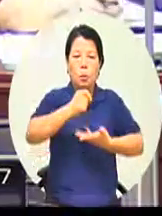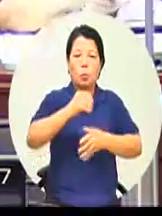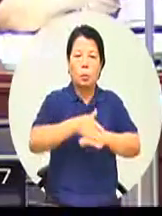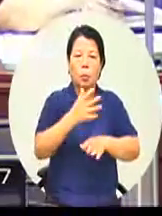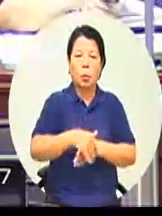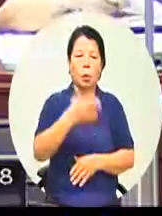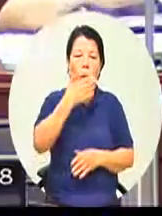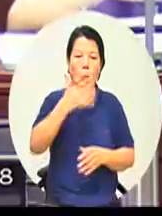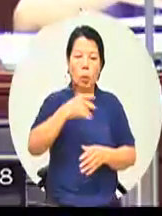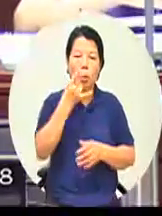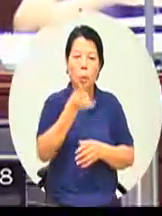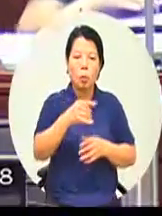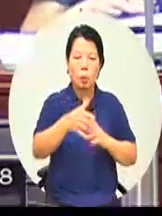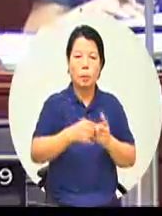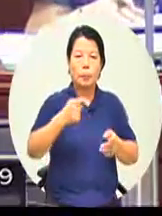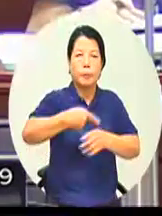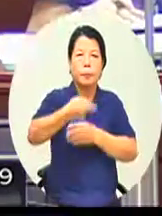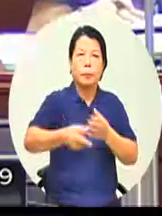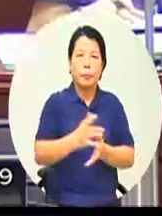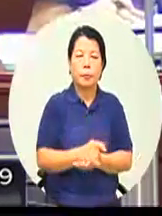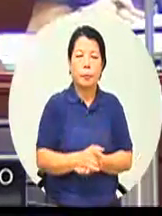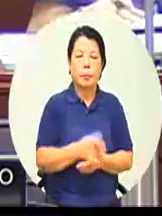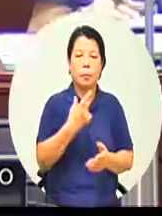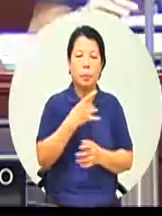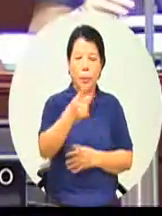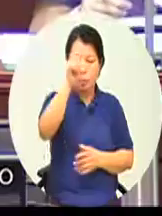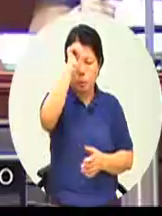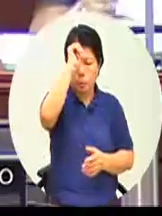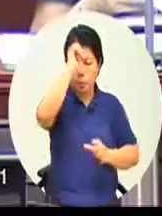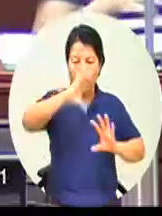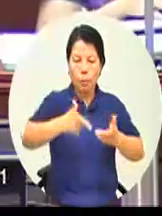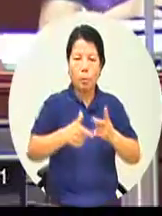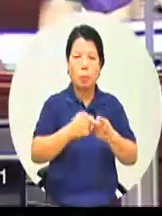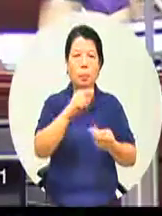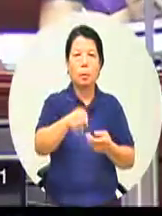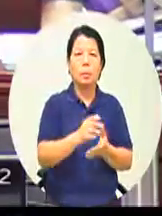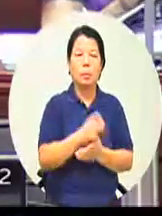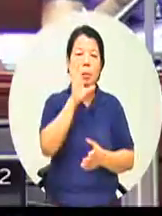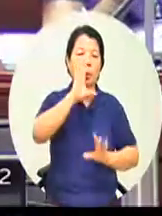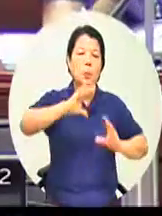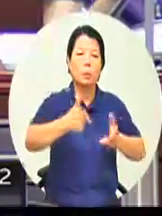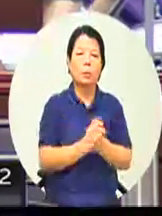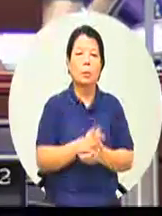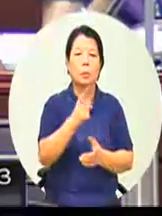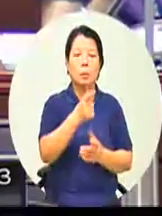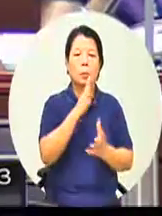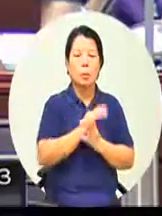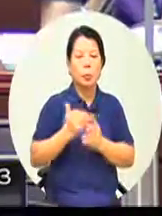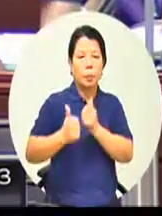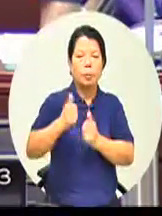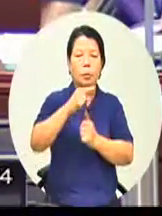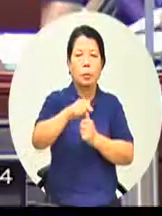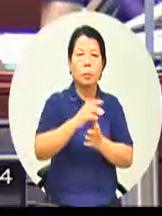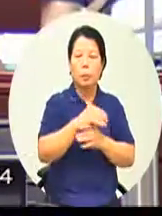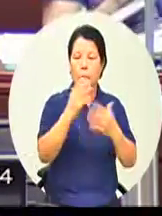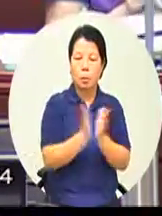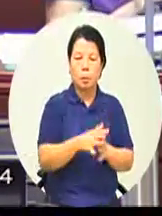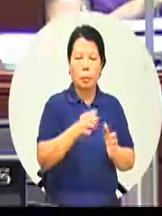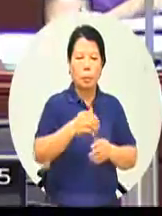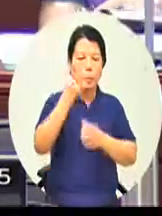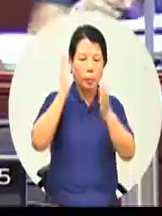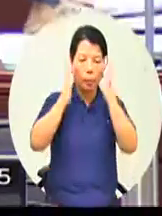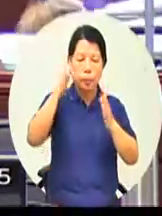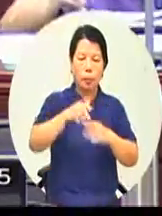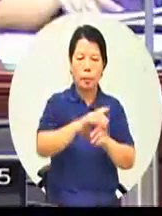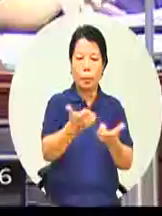语这一块。那接着下面一个处理的就是印尼、泰国、柬埔寨这些国家、马来西亚等等的国家。那